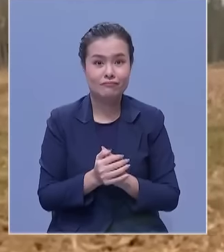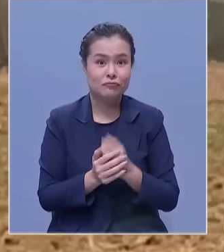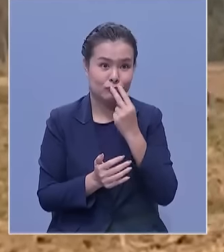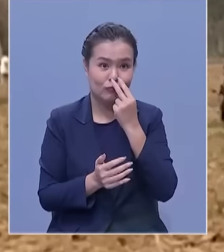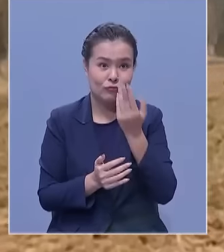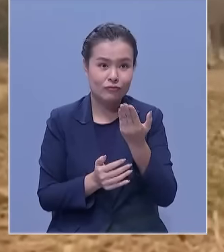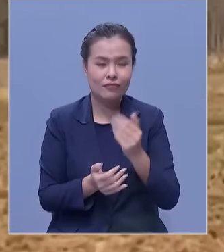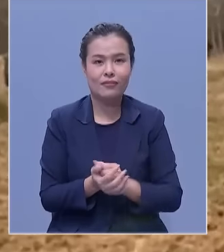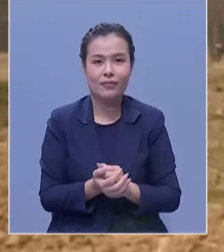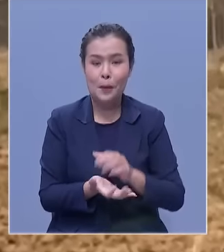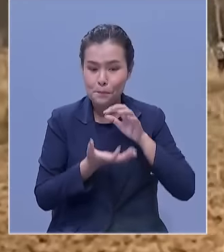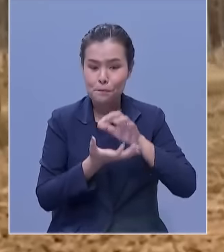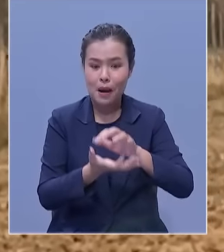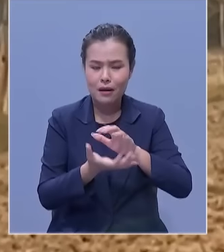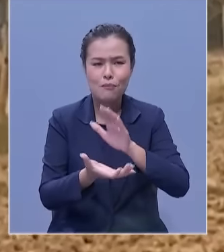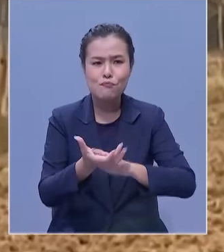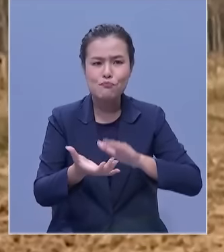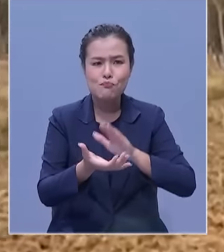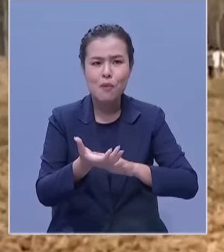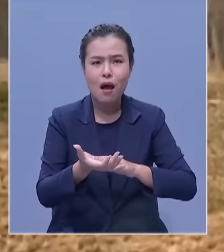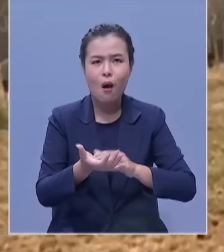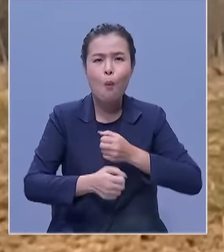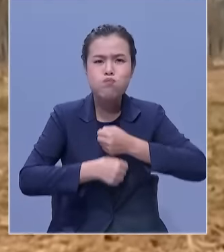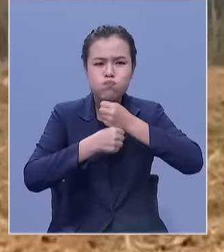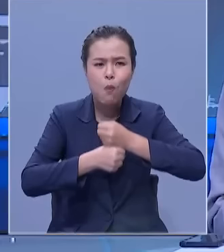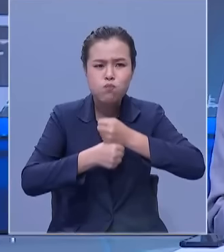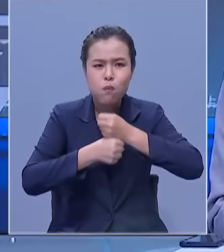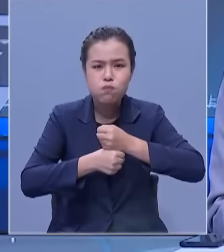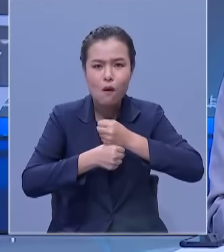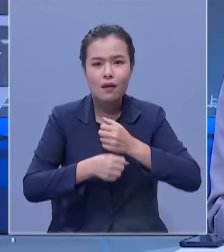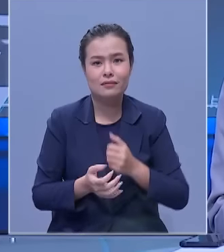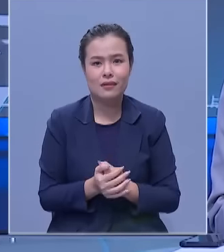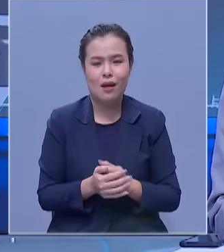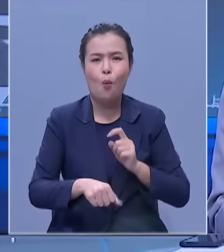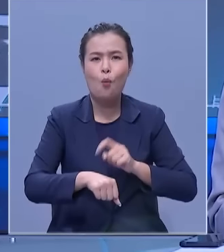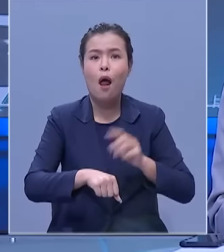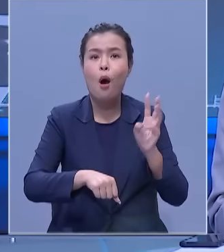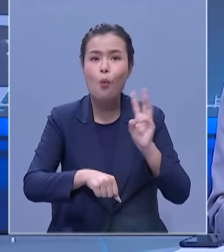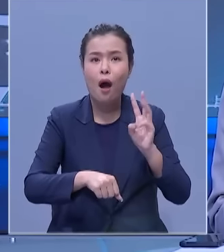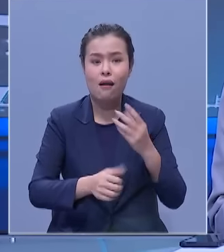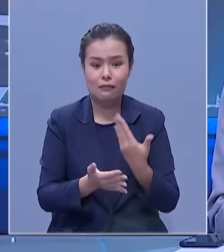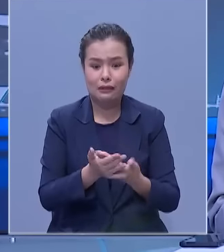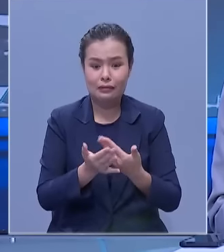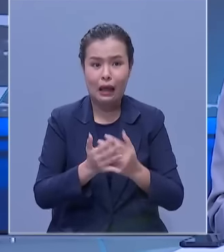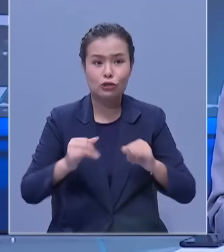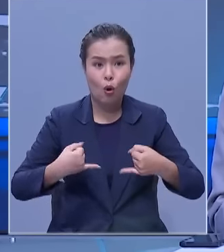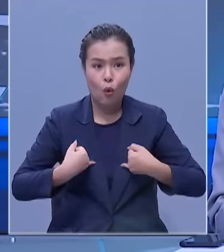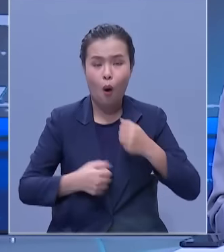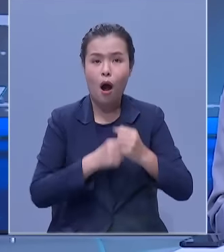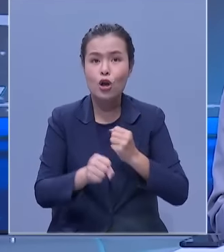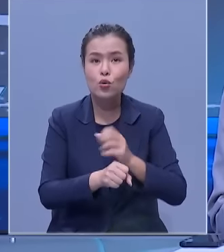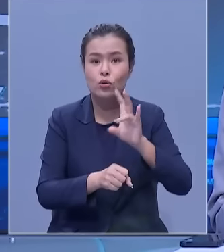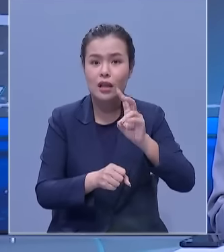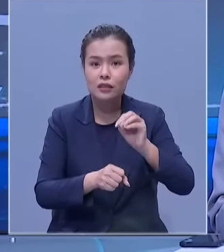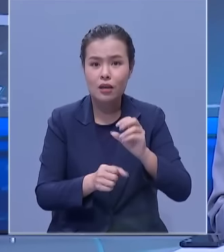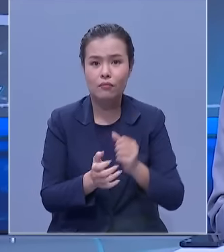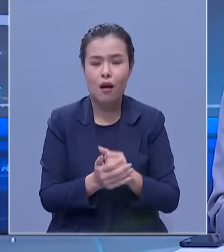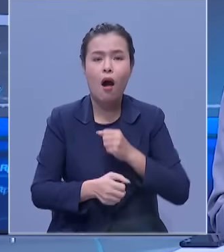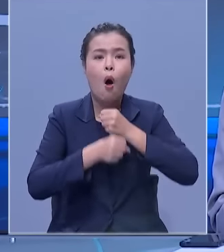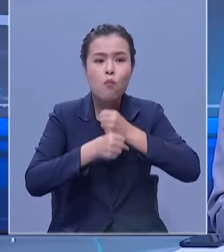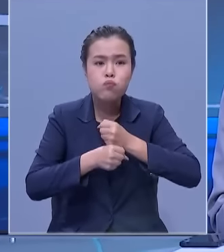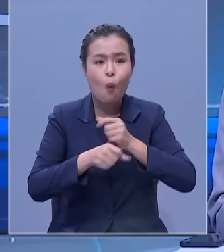ะบ่อนพนันหลายๆที่คนเล่นเนี่ยคนสูงอายุกันเยอะนะ ใช่ว่างไง เจ้ามืออายุ70กว่า ค นมาเล่นก็วัยเดียวกันน